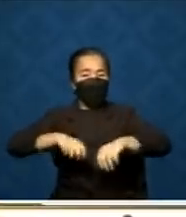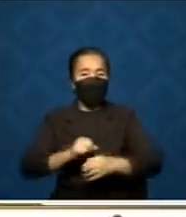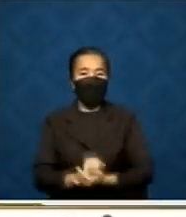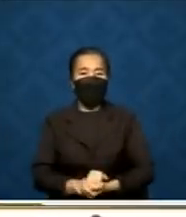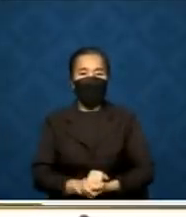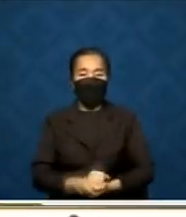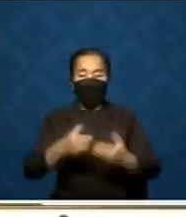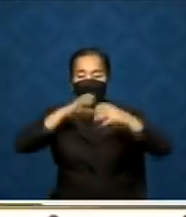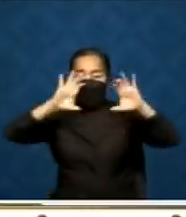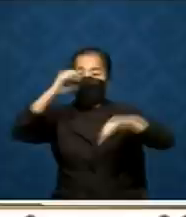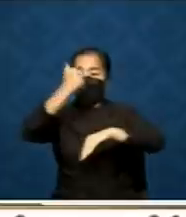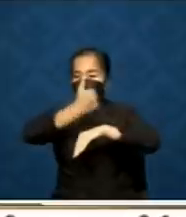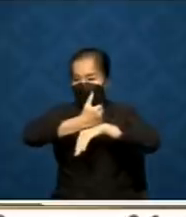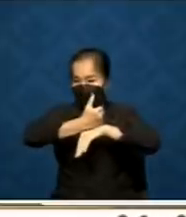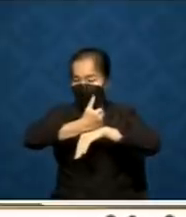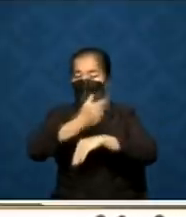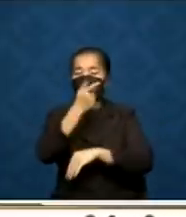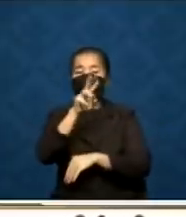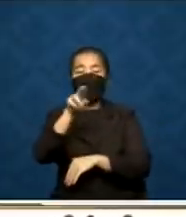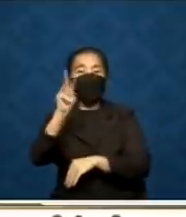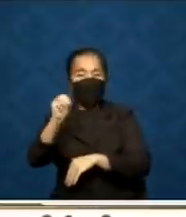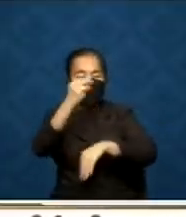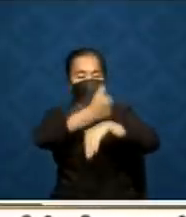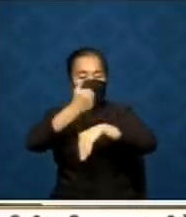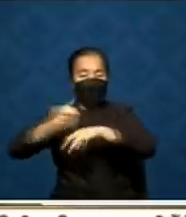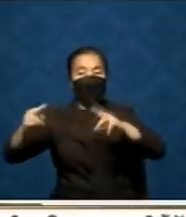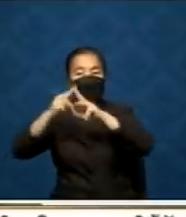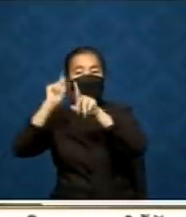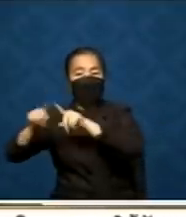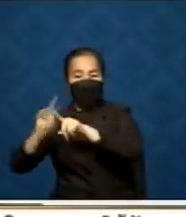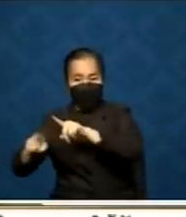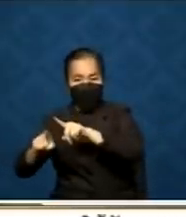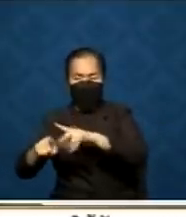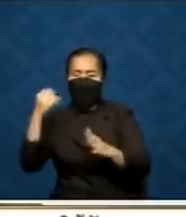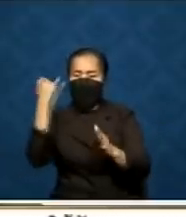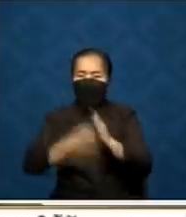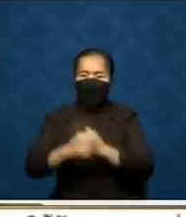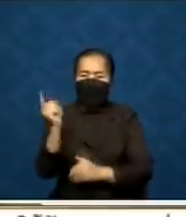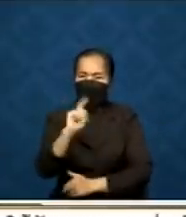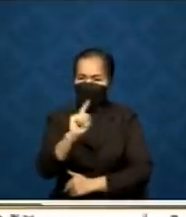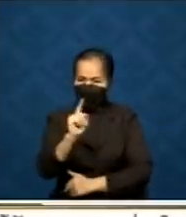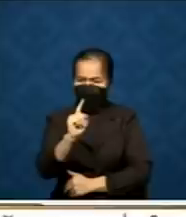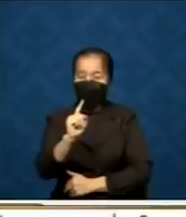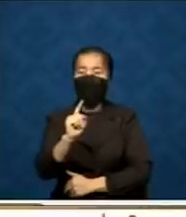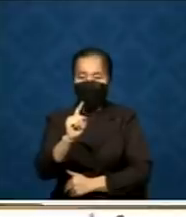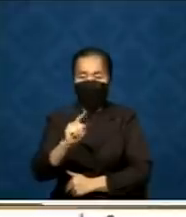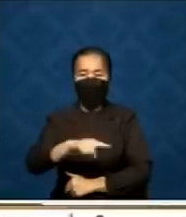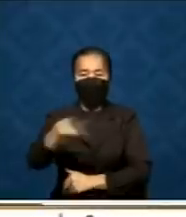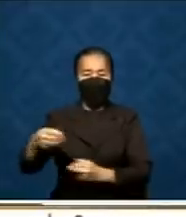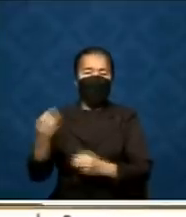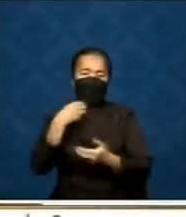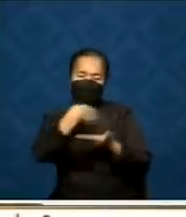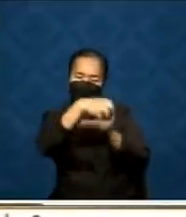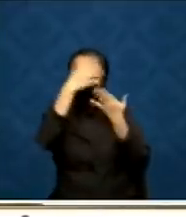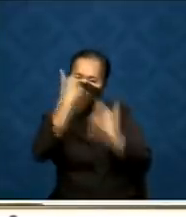ก็คือผู้นำคือขนมจีมีพิษยังไงหมอเขาพูดกันมาตั้ง 2วันเนี่ย